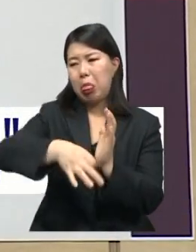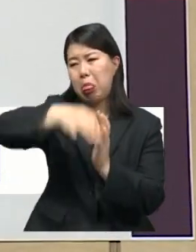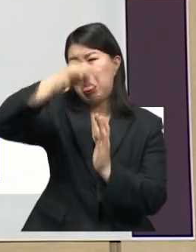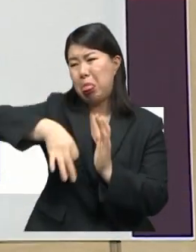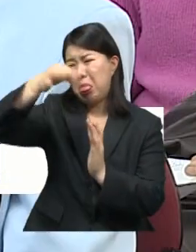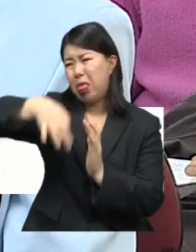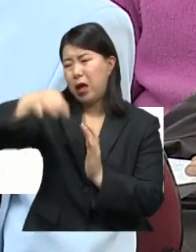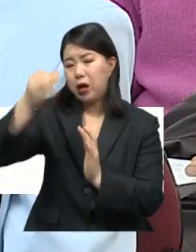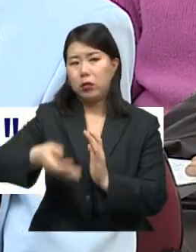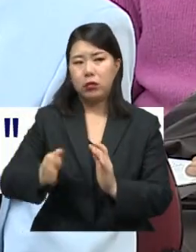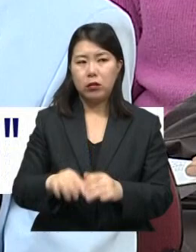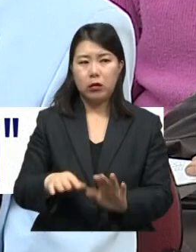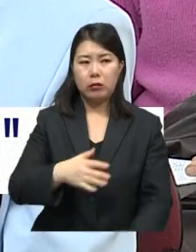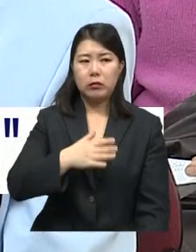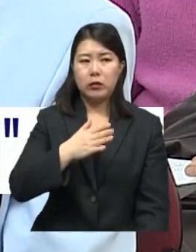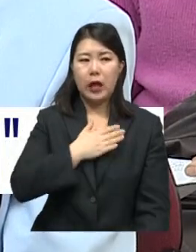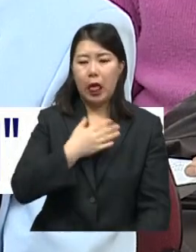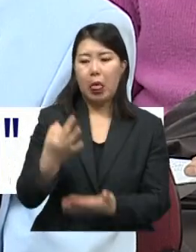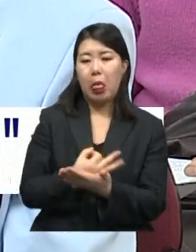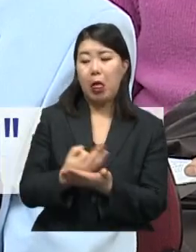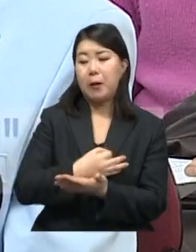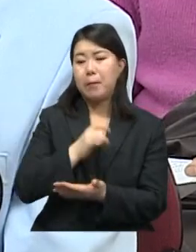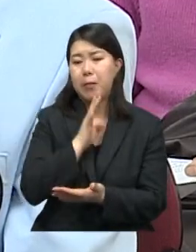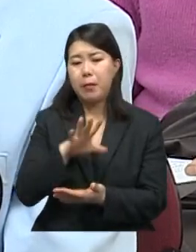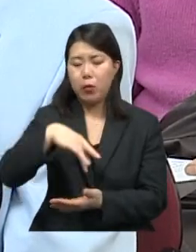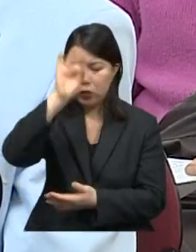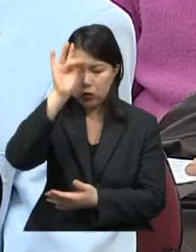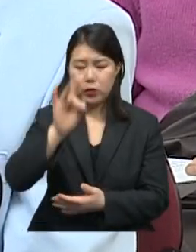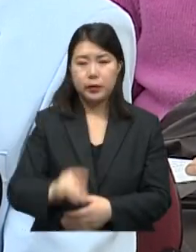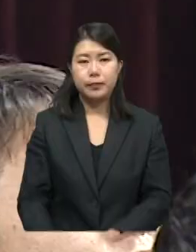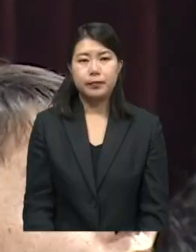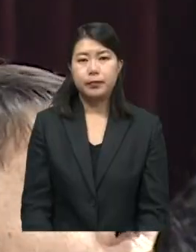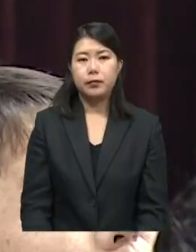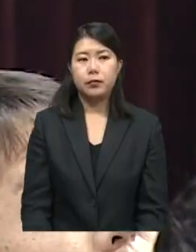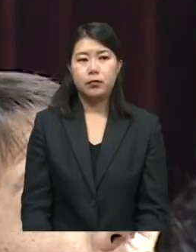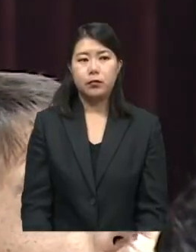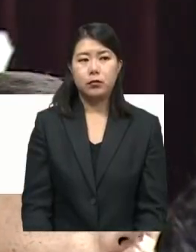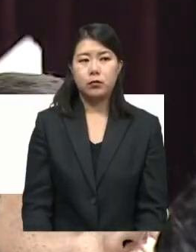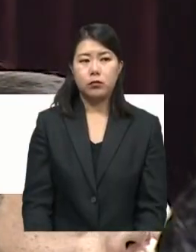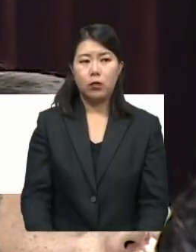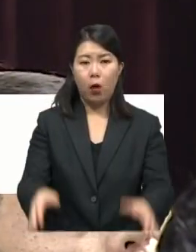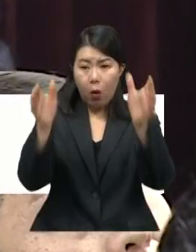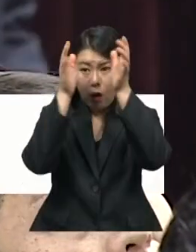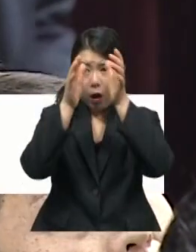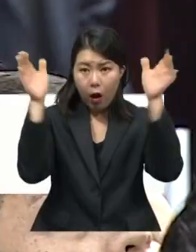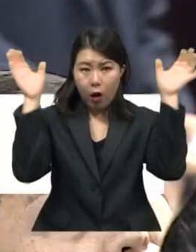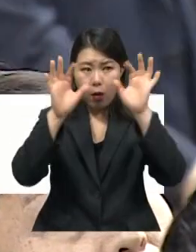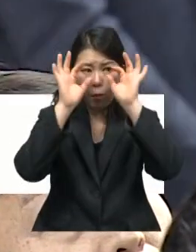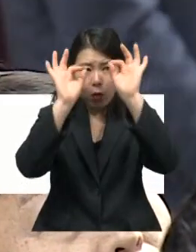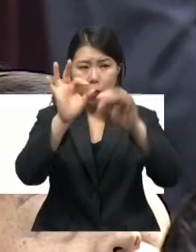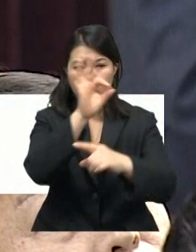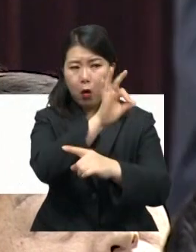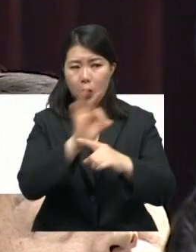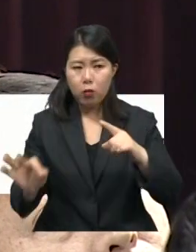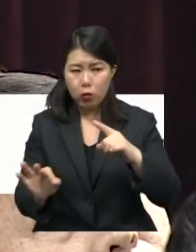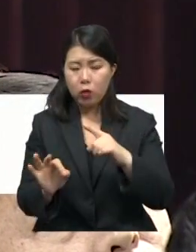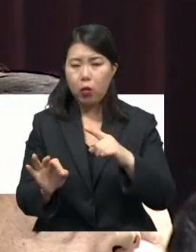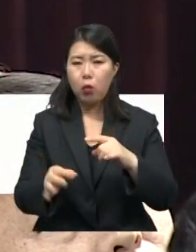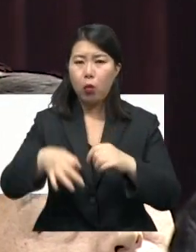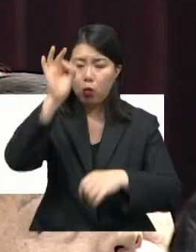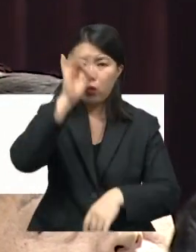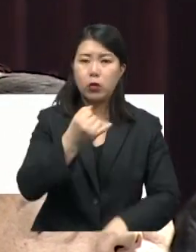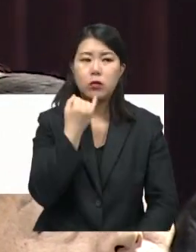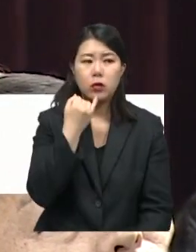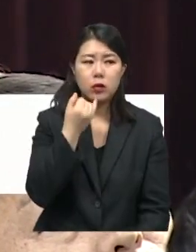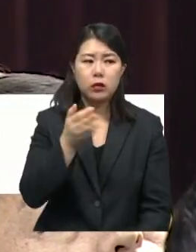와중에도 제밥그릇 먼저 챙긴다는 지적이 나옵니다. 전체적인 거를 보고 나서 몇 프로 올려야 되는 거지 상한선 올렸다고 상한선